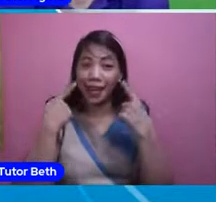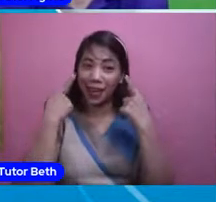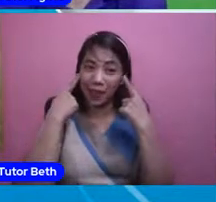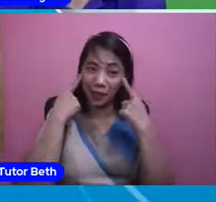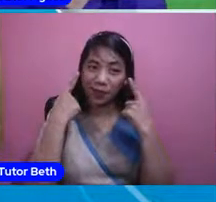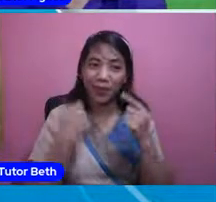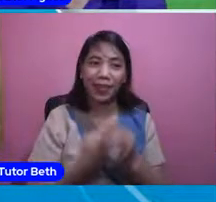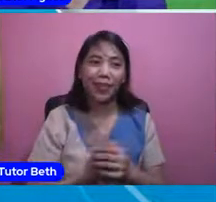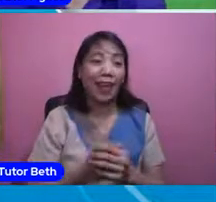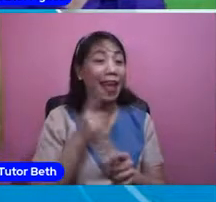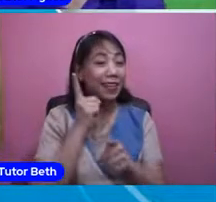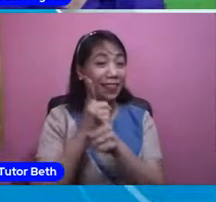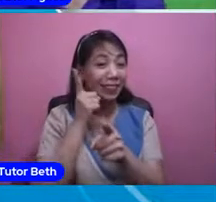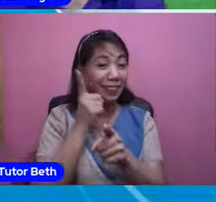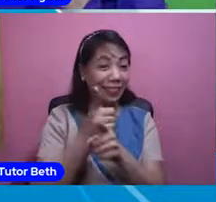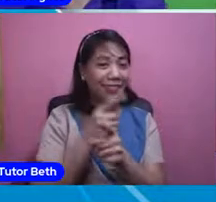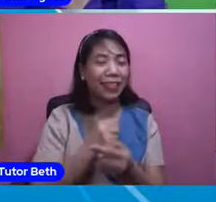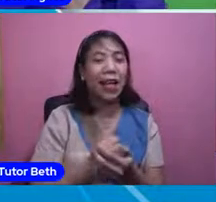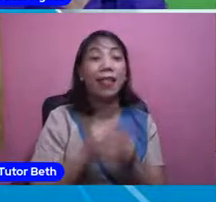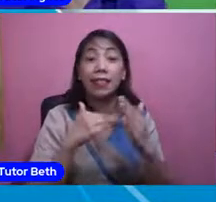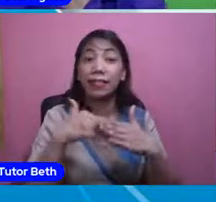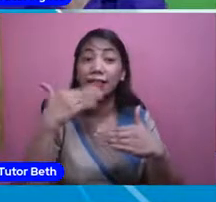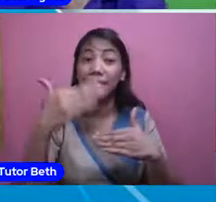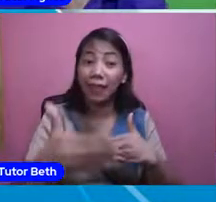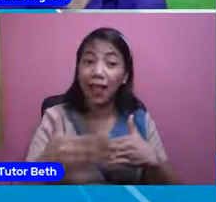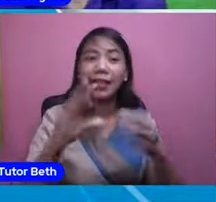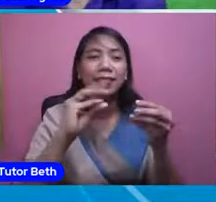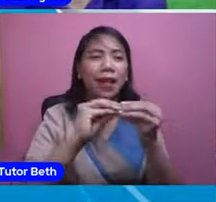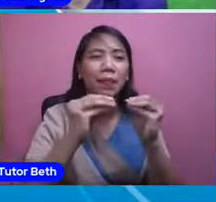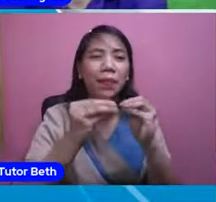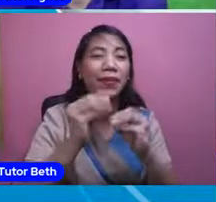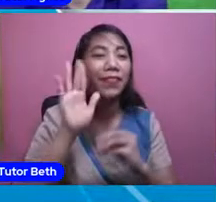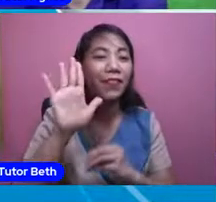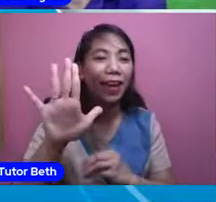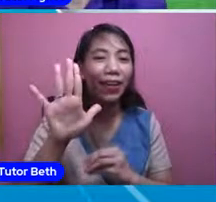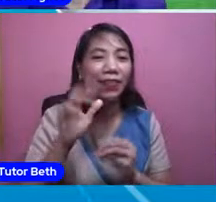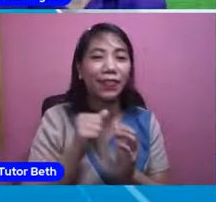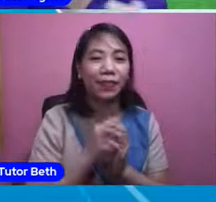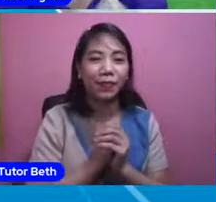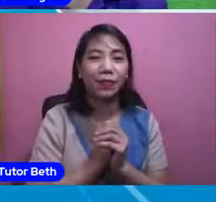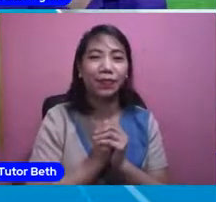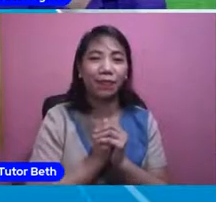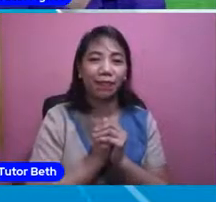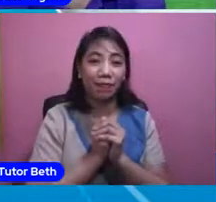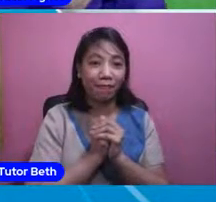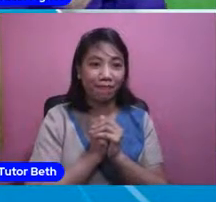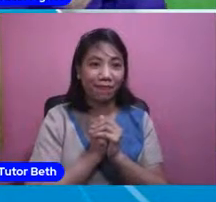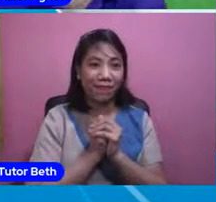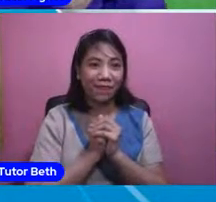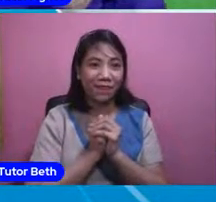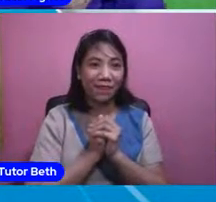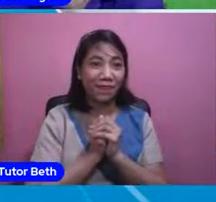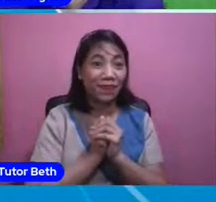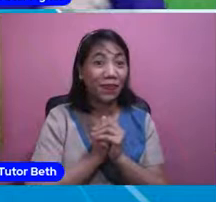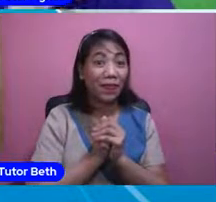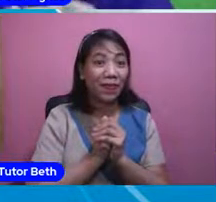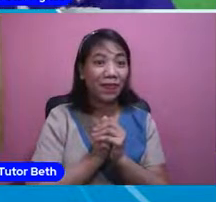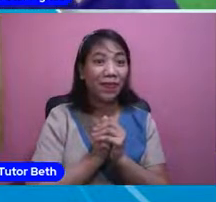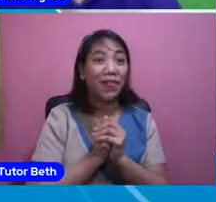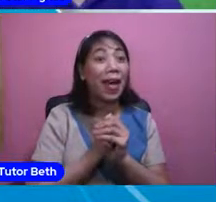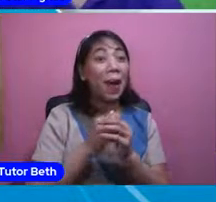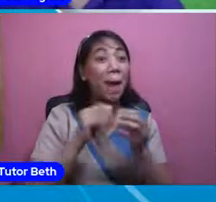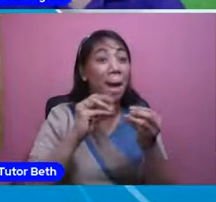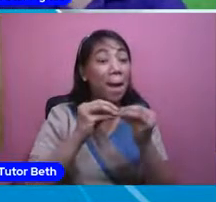Tama. Okay, next. Number five. Ay. Okay, yan. Nakikipag-away. Sorry, nalagay ko na.